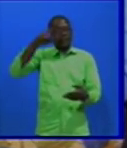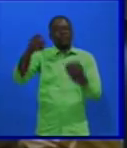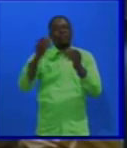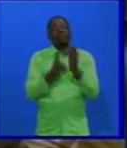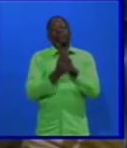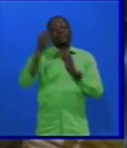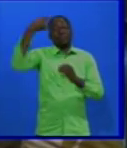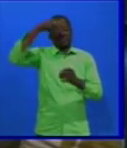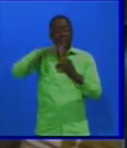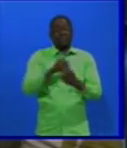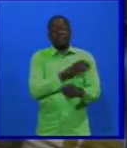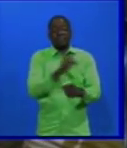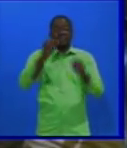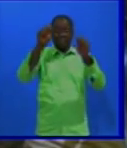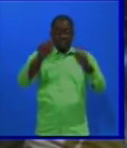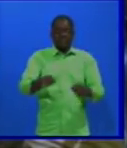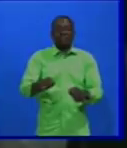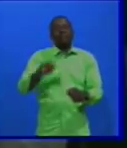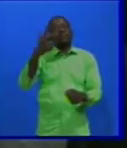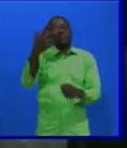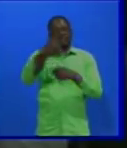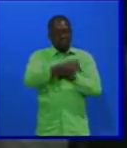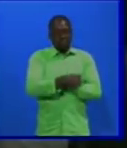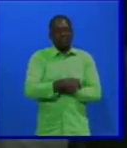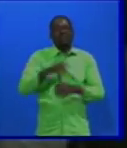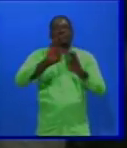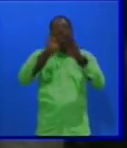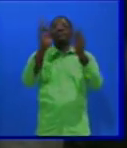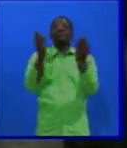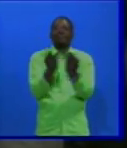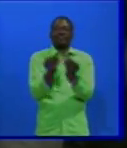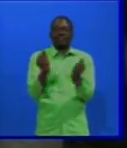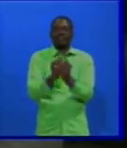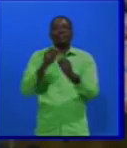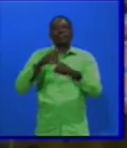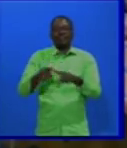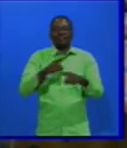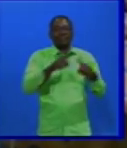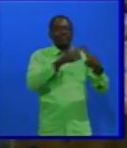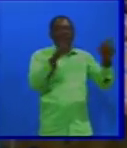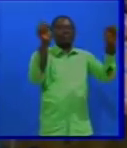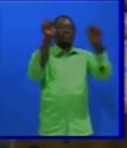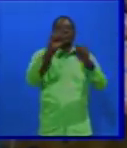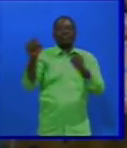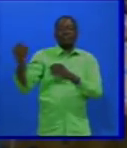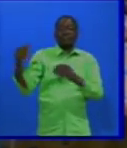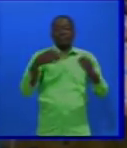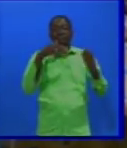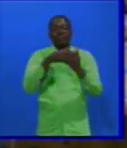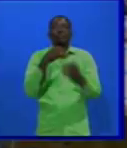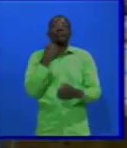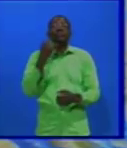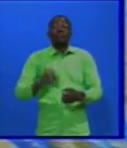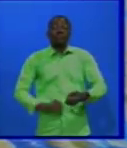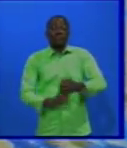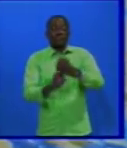sécurité. Pendant 3 jours, ils vont se familiariser avec les différentes stratégies de lutte contre l'insécurité en vue